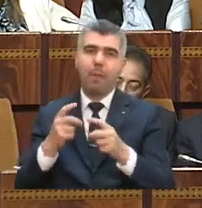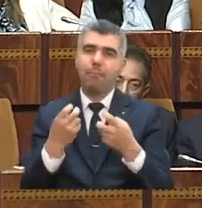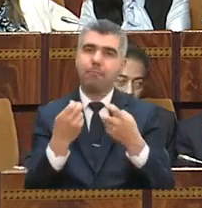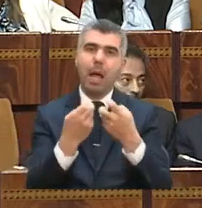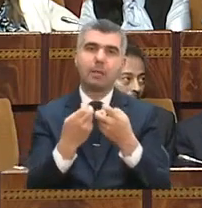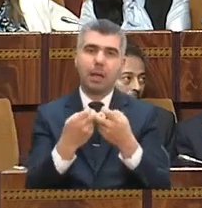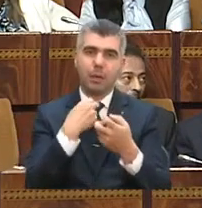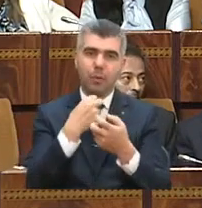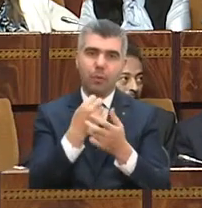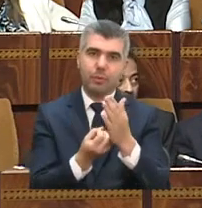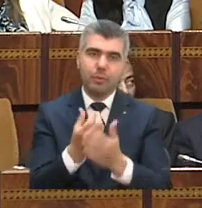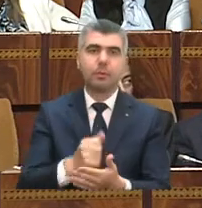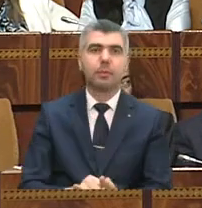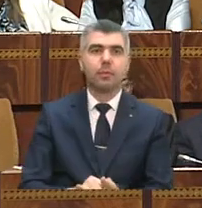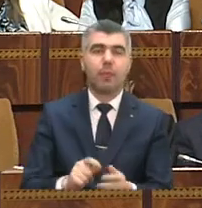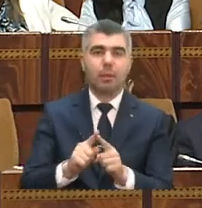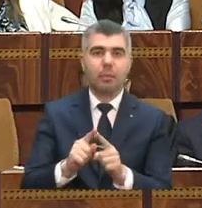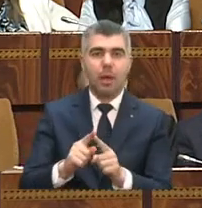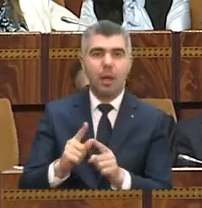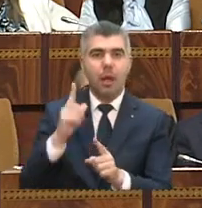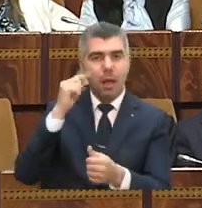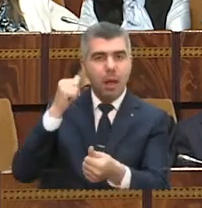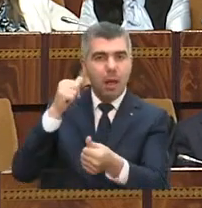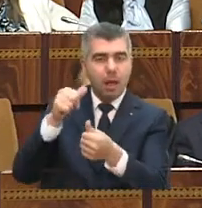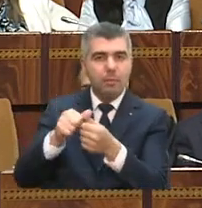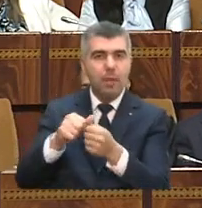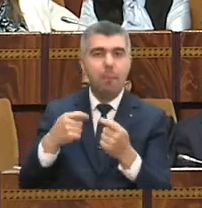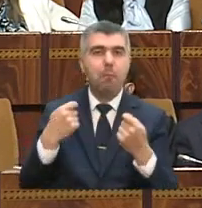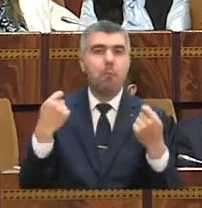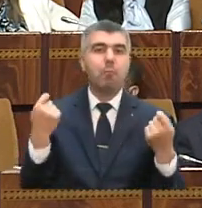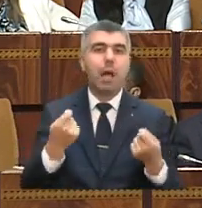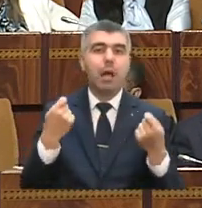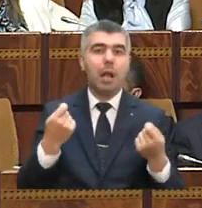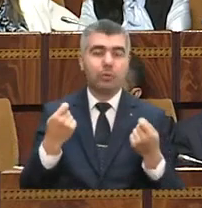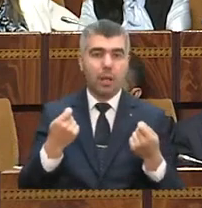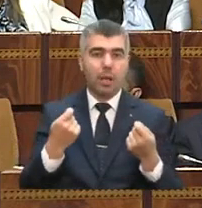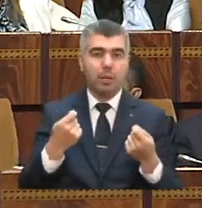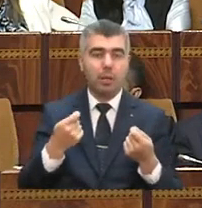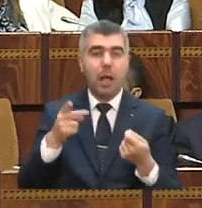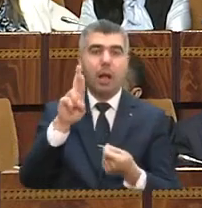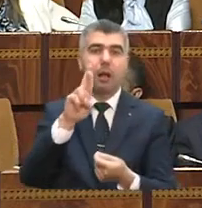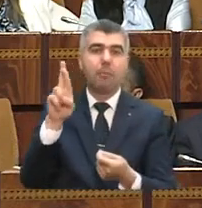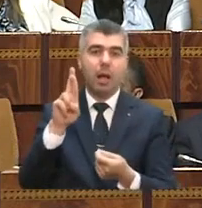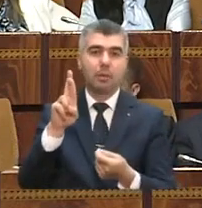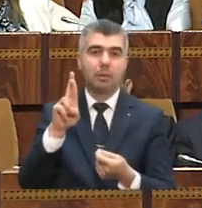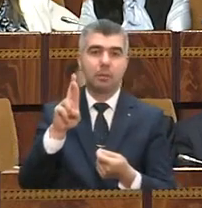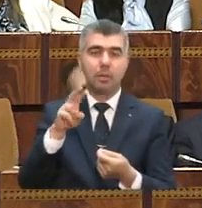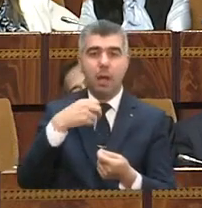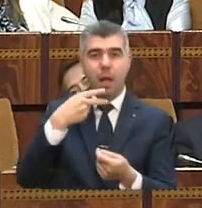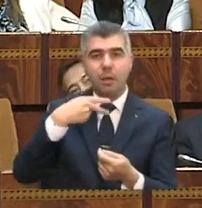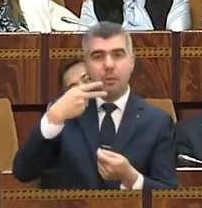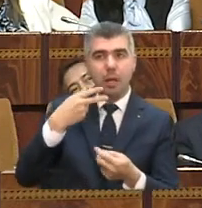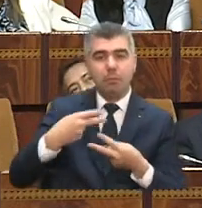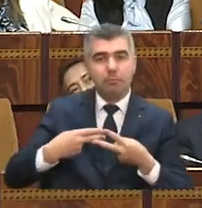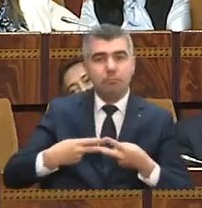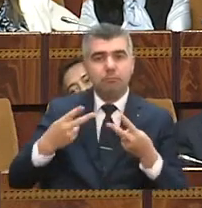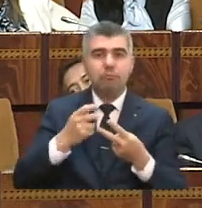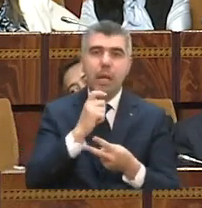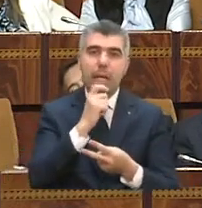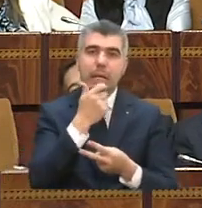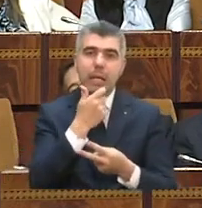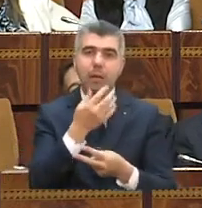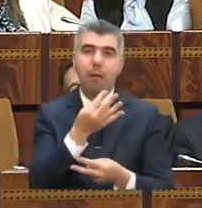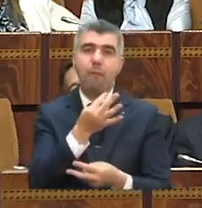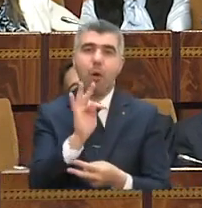نتذكر المهرجانات اللي كانت في الرباط والكلام النابي الذي نسمعه بالإنجليزية